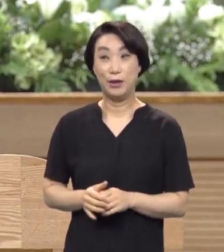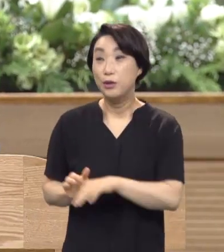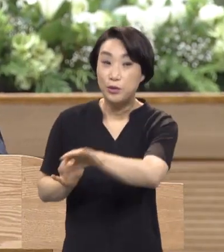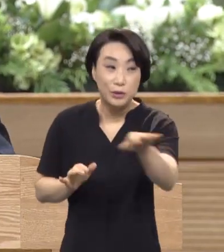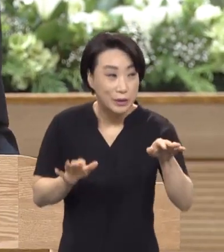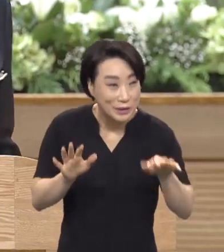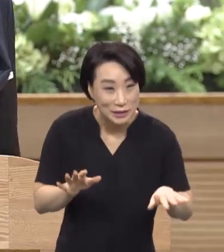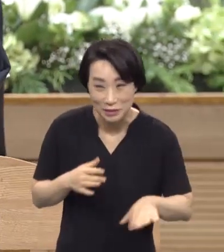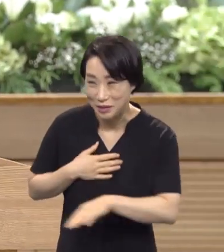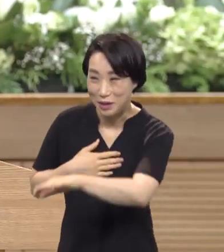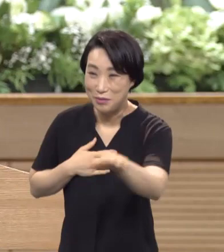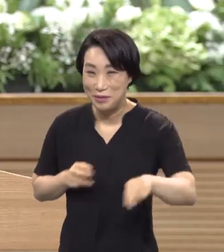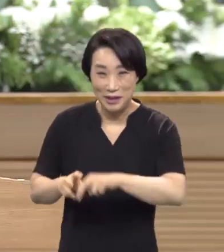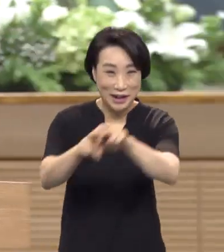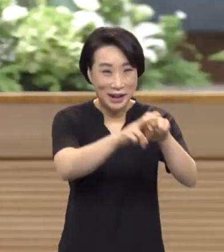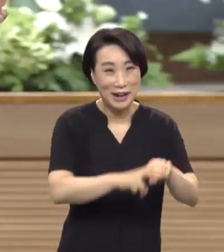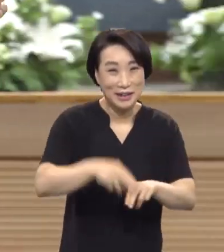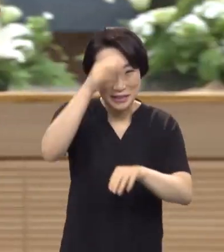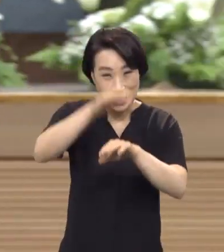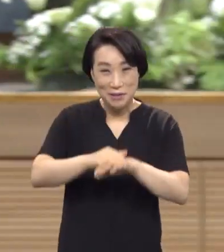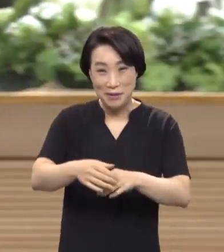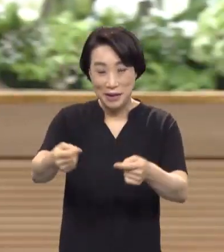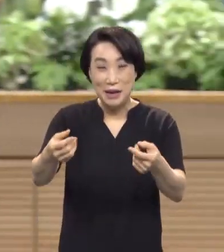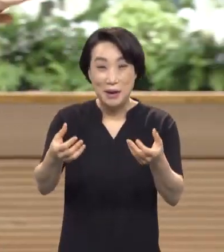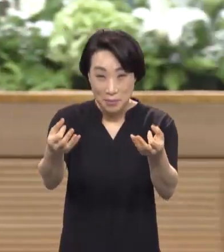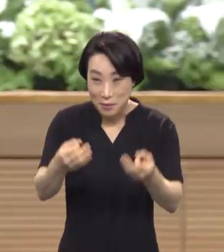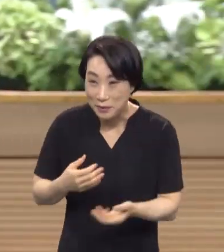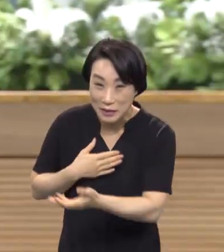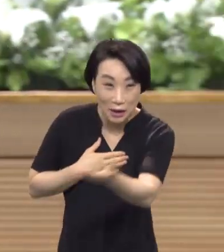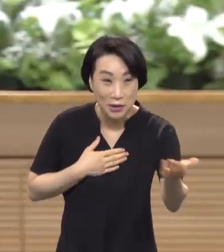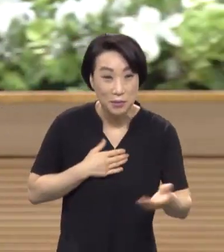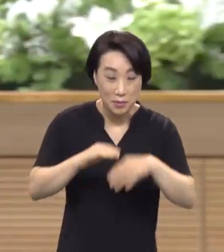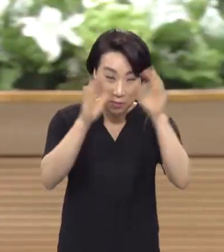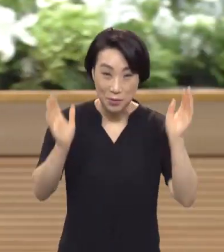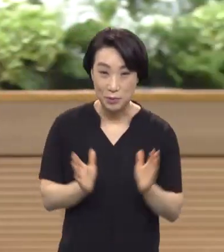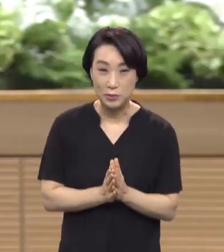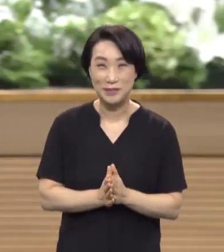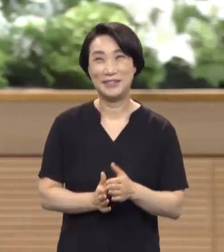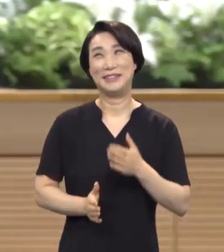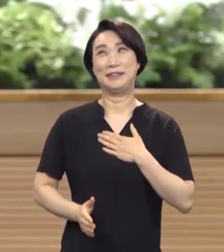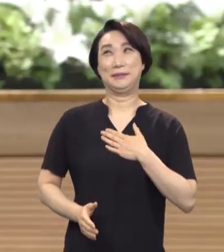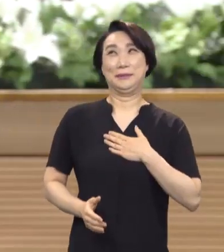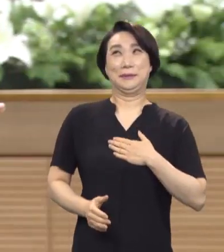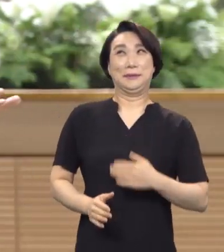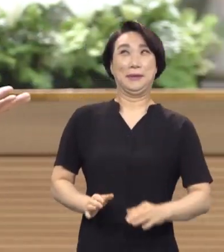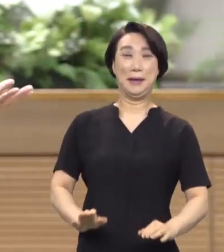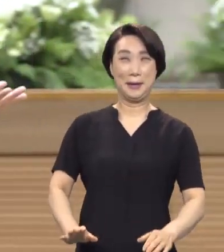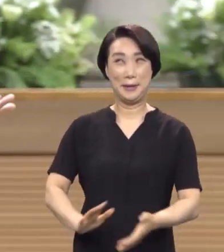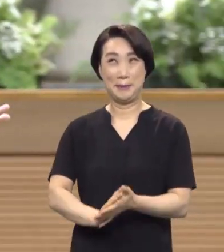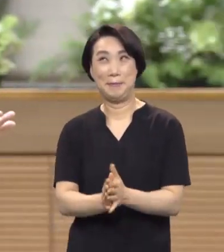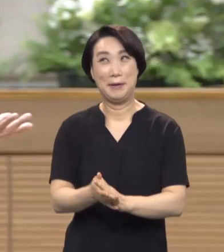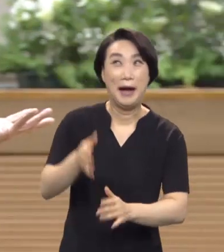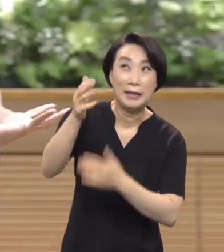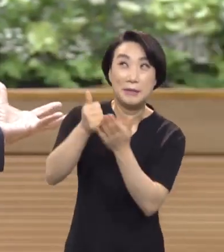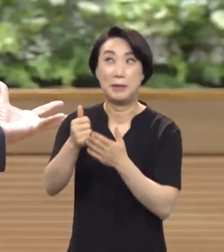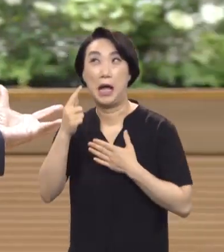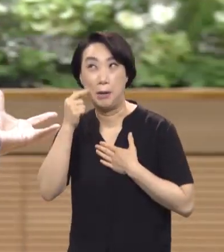지금 전부 앉아있는 여러분 중에서 나야 하나님을 아버지라